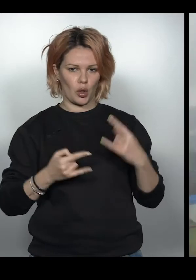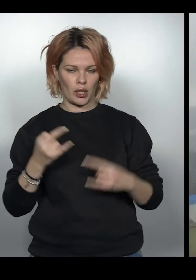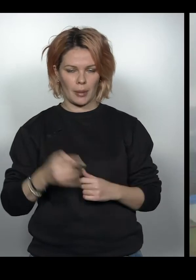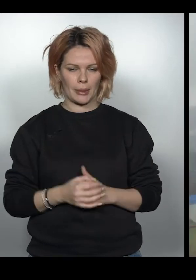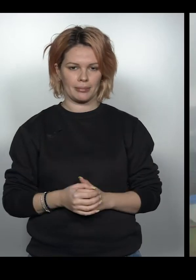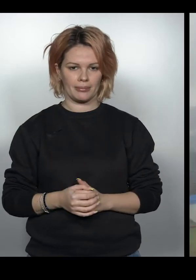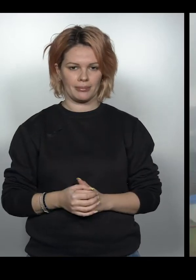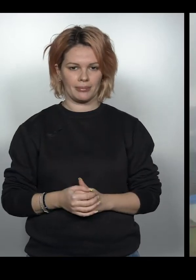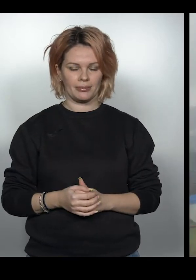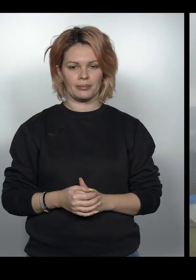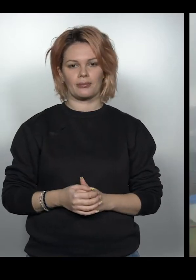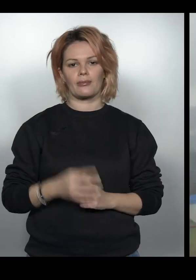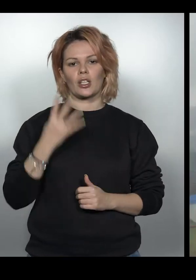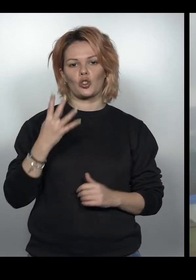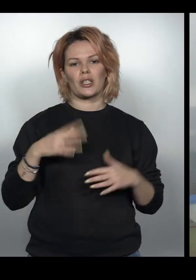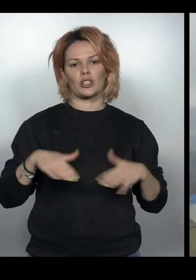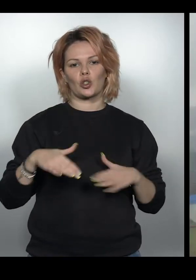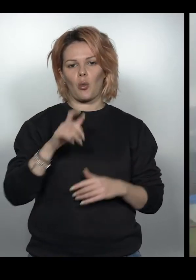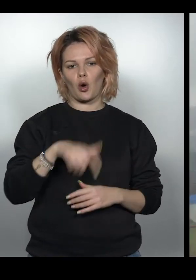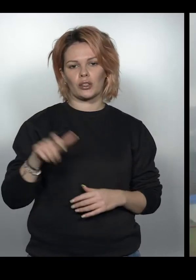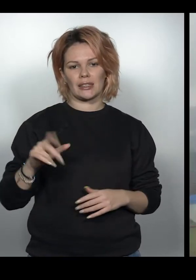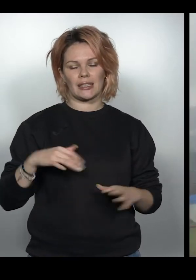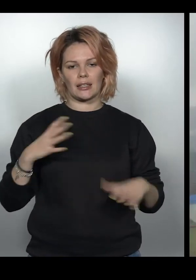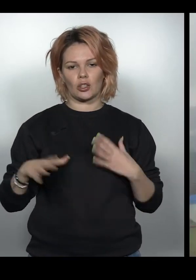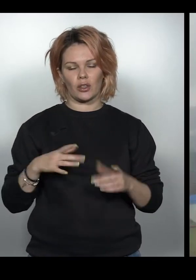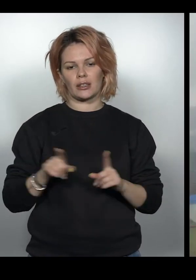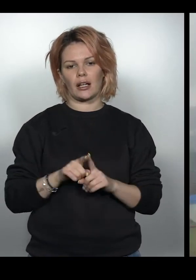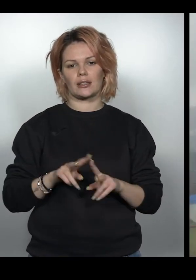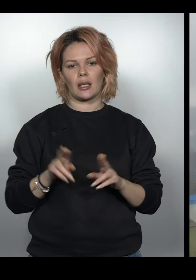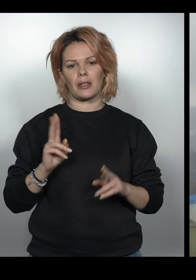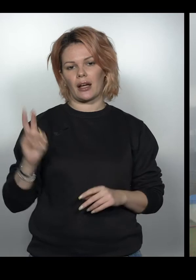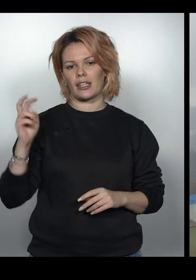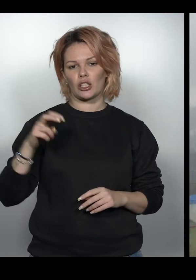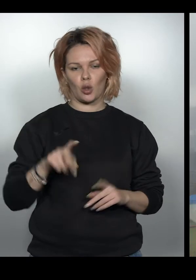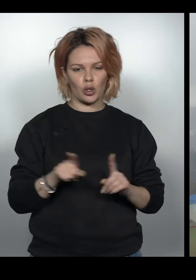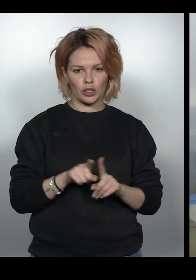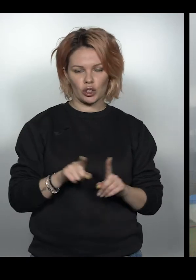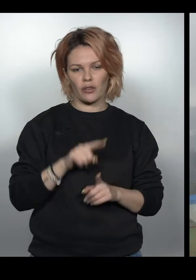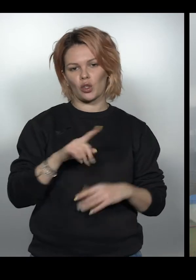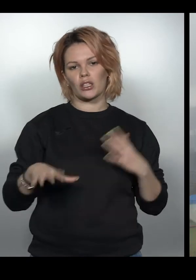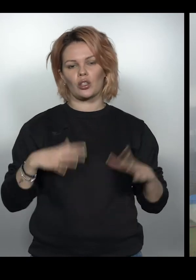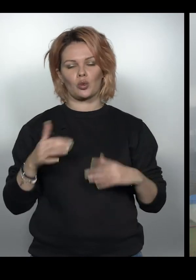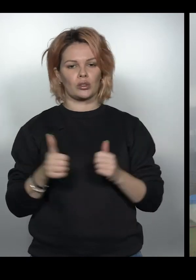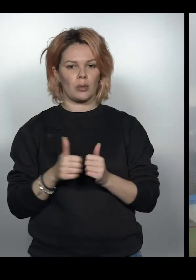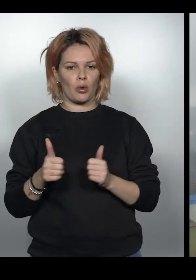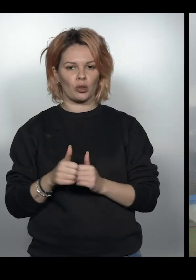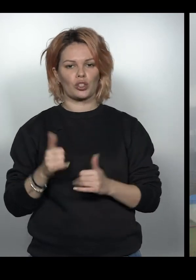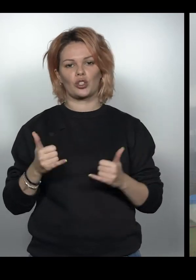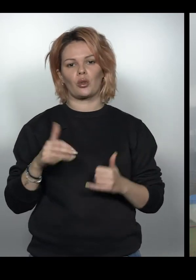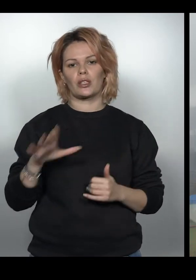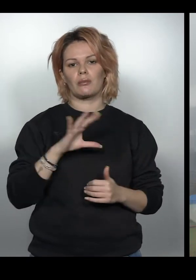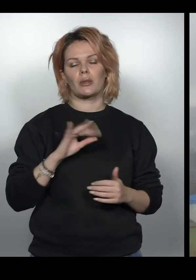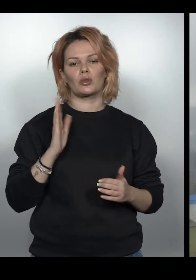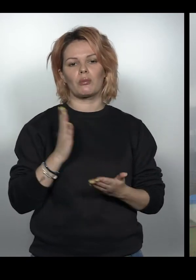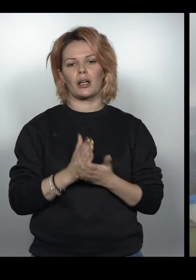програмі. 4 сноубордисти зараз на тренуванні, так само, як і гірськолижники, вони тренуються поруч. І сьогодні